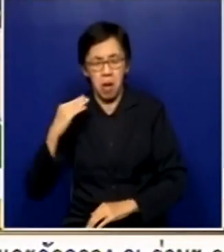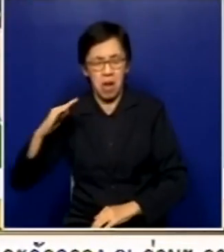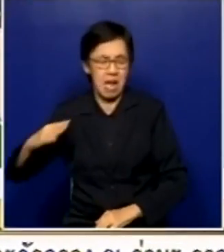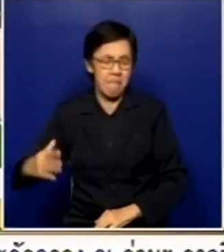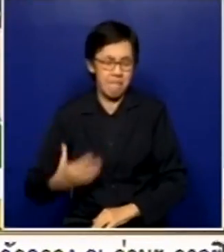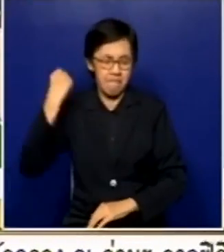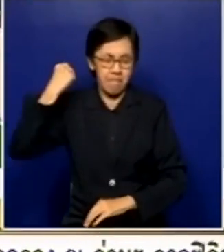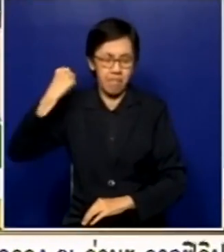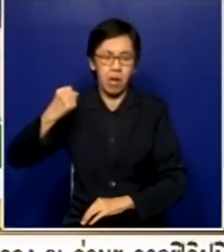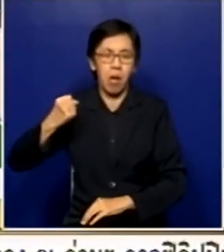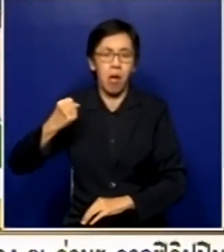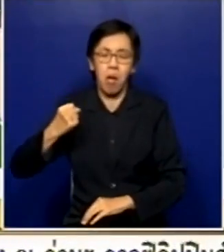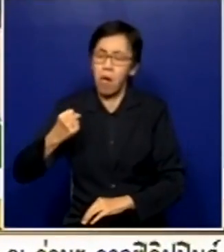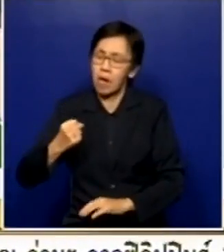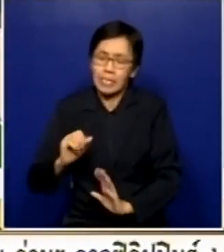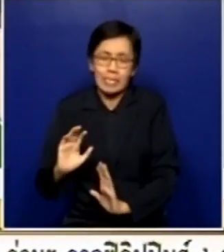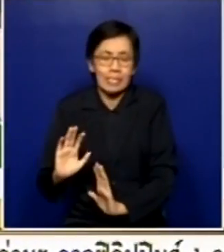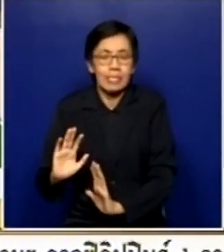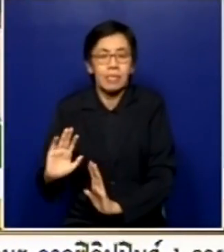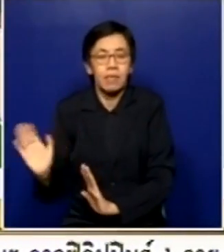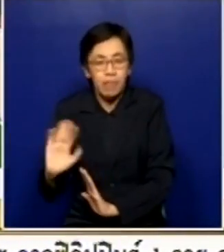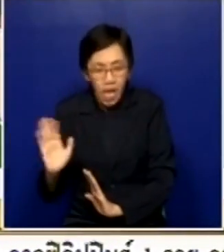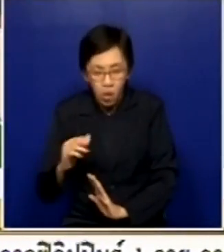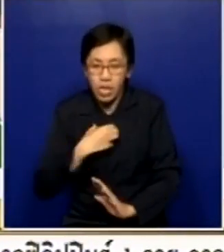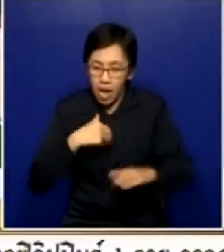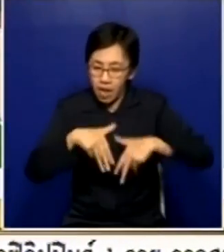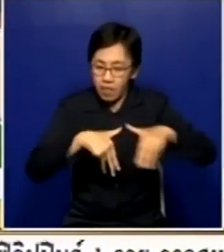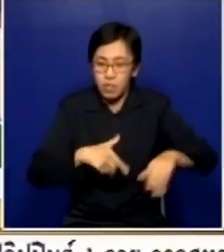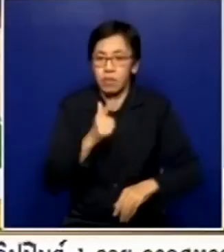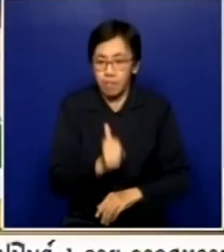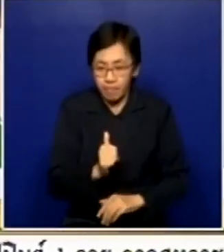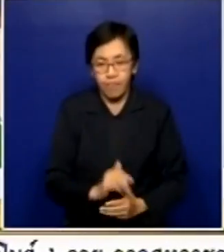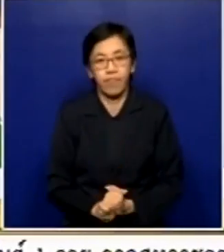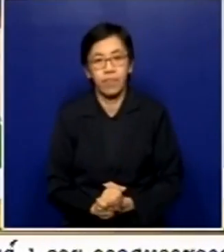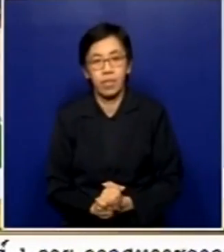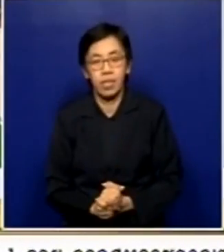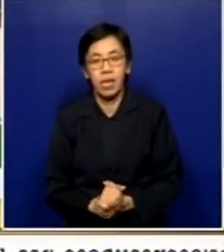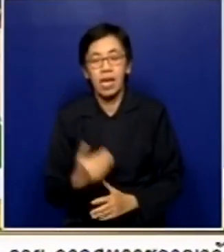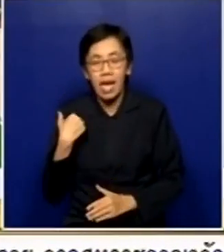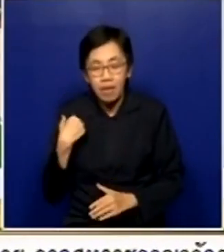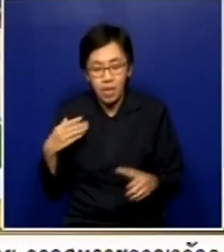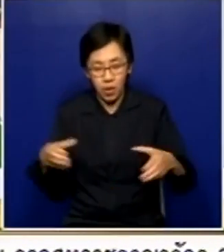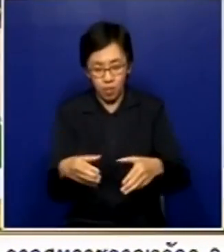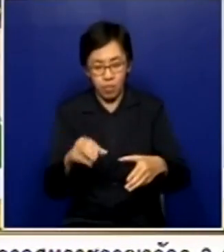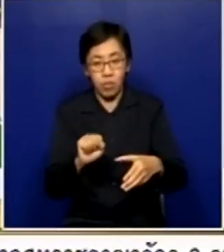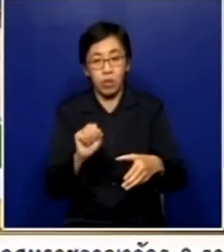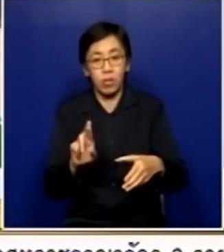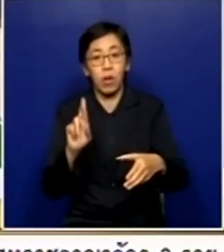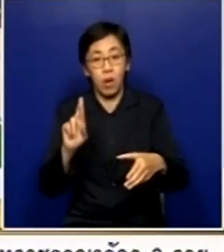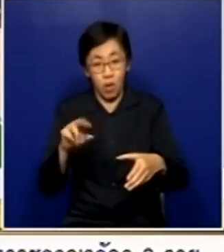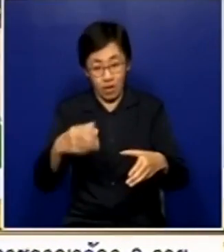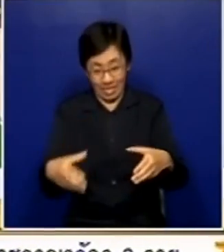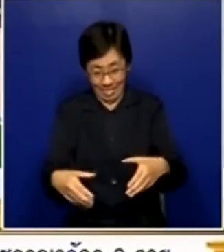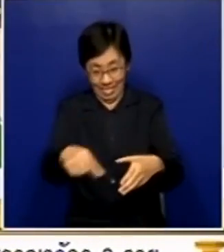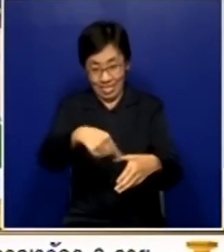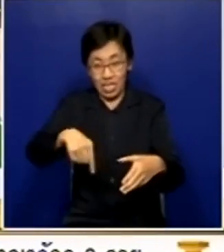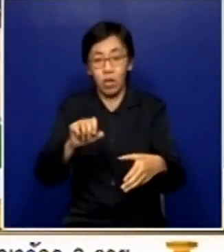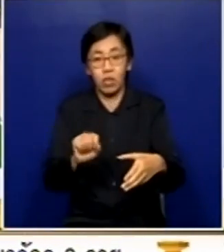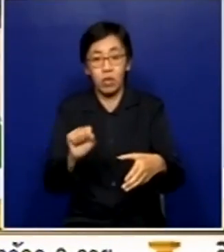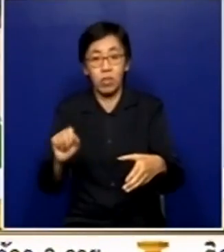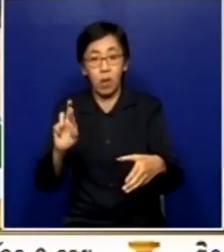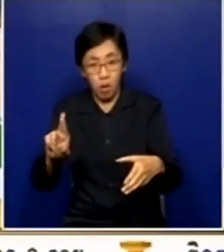ก่อนแล้วเปิดโอกาสให้มีเสาจะรอที่กำลัง